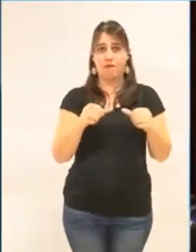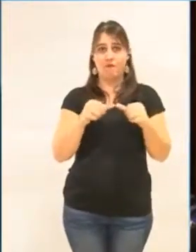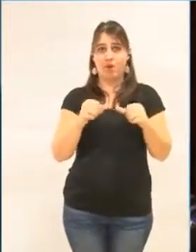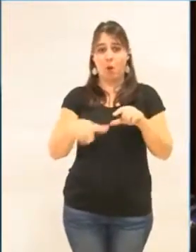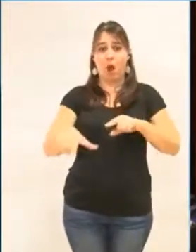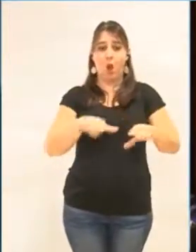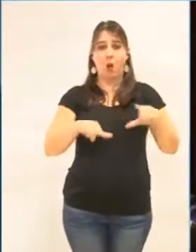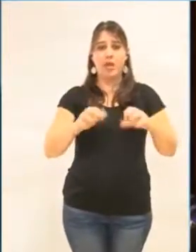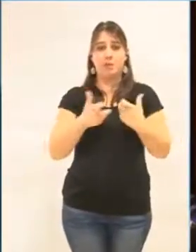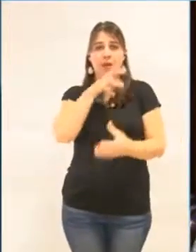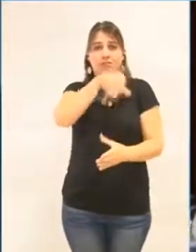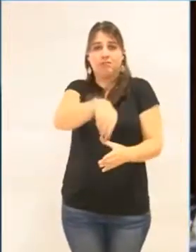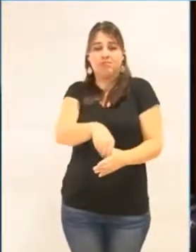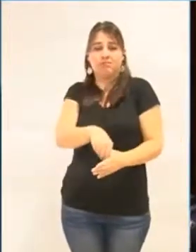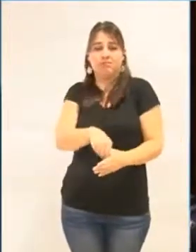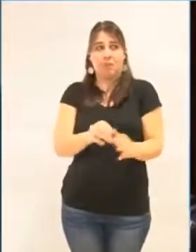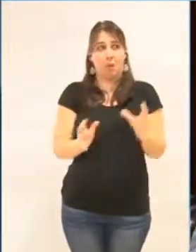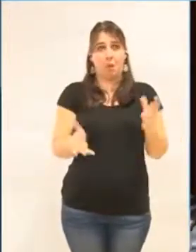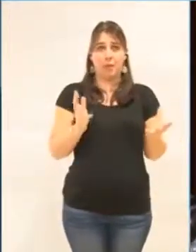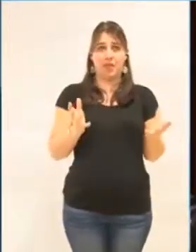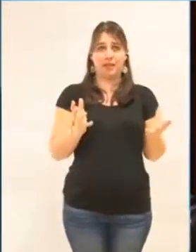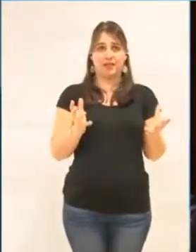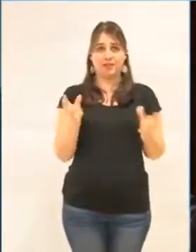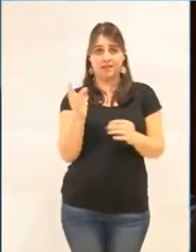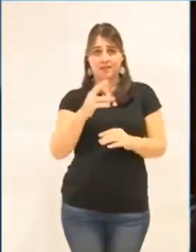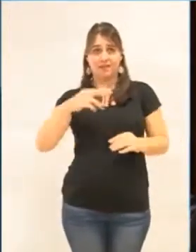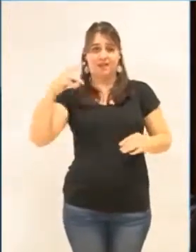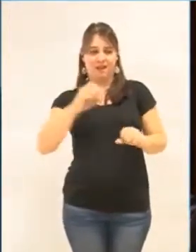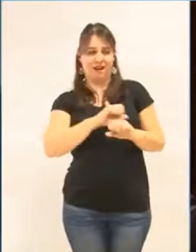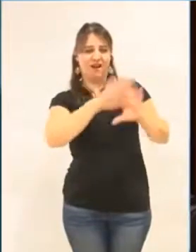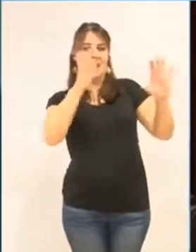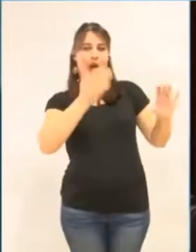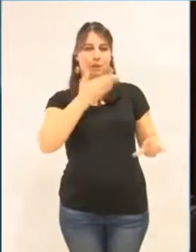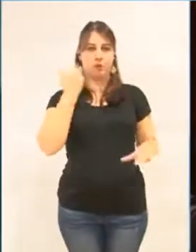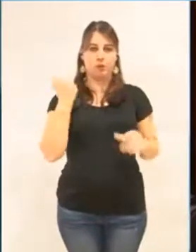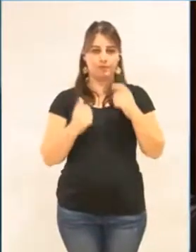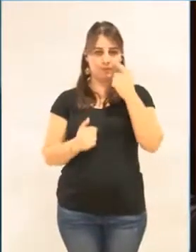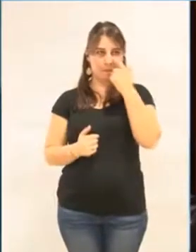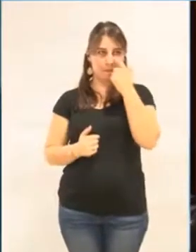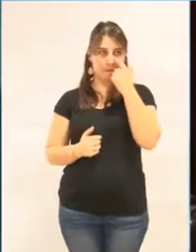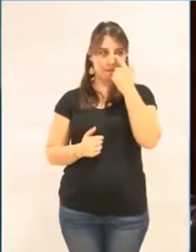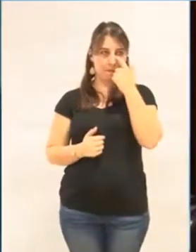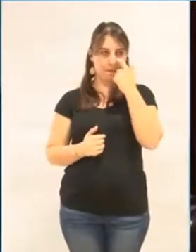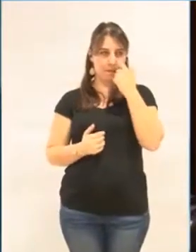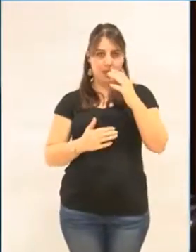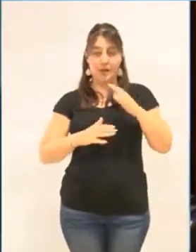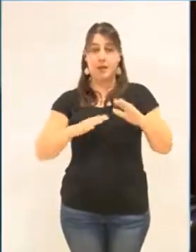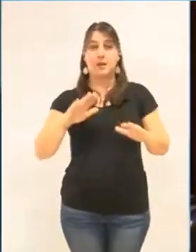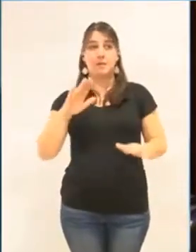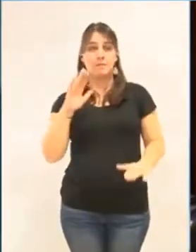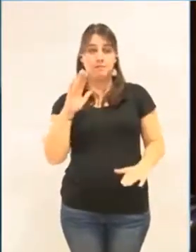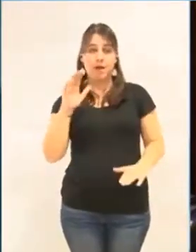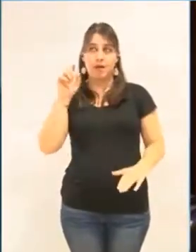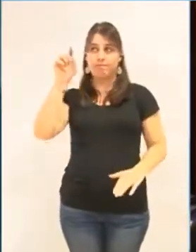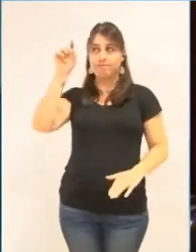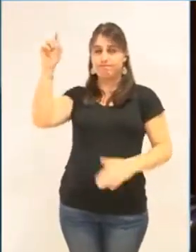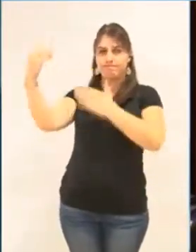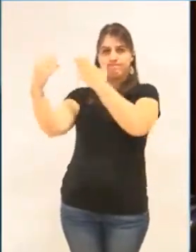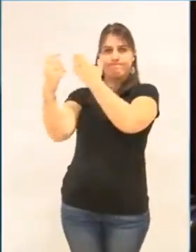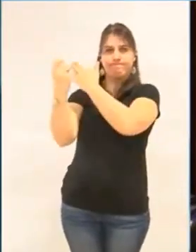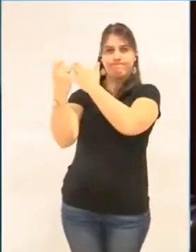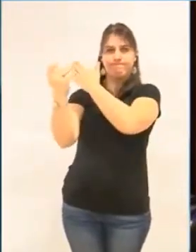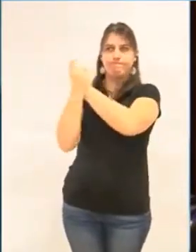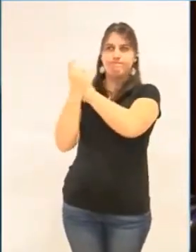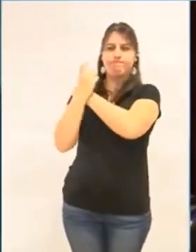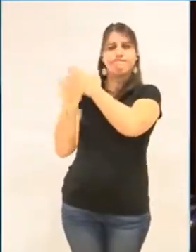loyer. Peut-être que ça aurait permis de voir les choses un peu plus clairement. Mais là où la critique de la Chambre est intéressante,